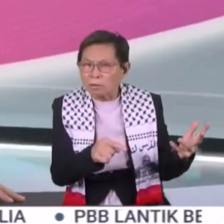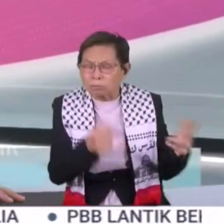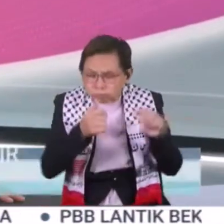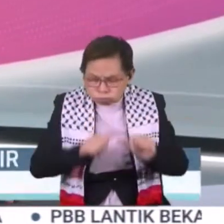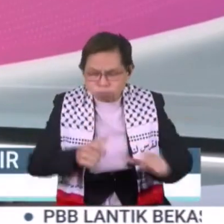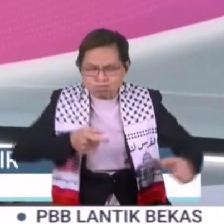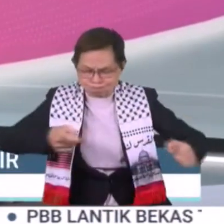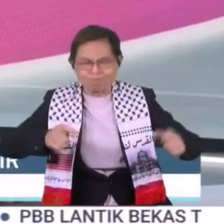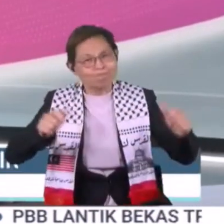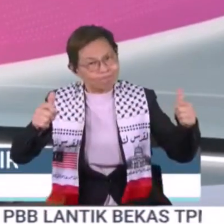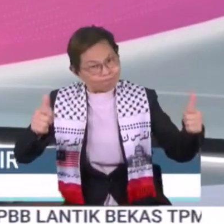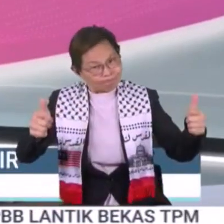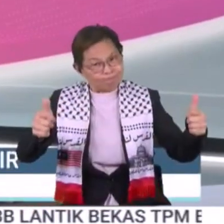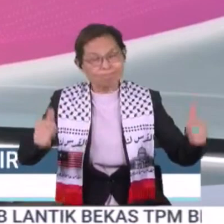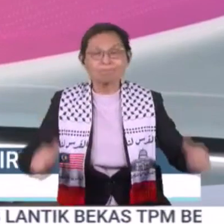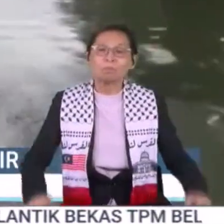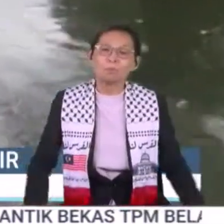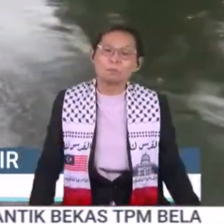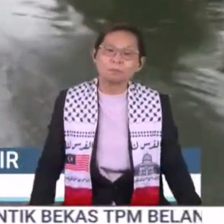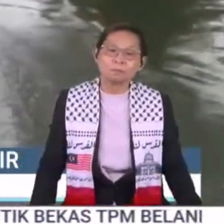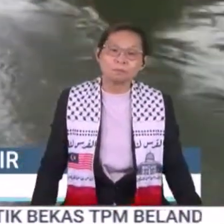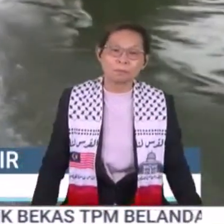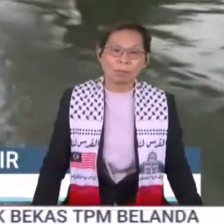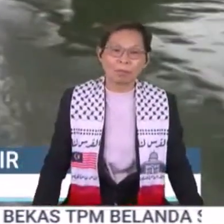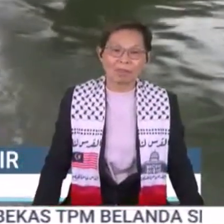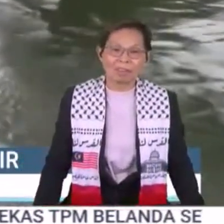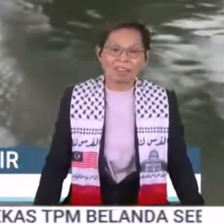masih terkawal.